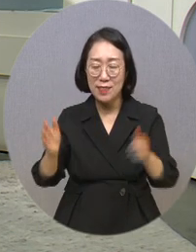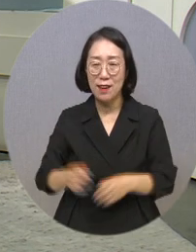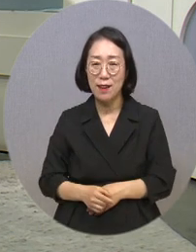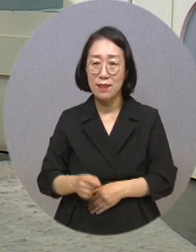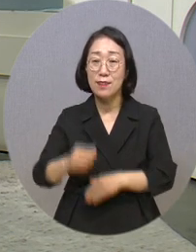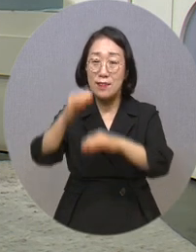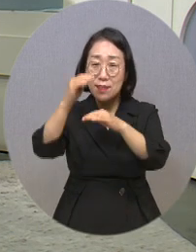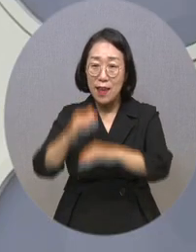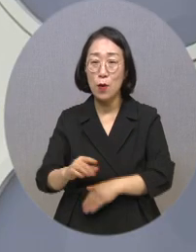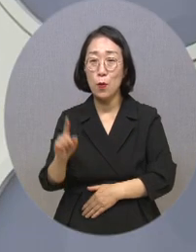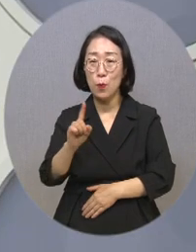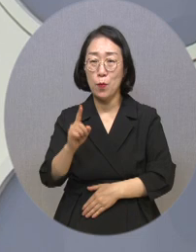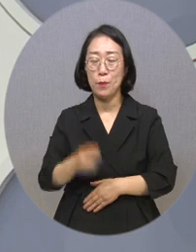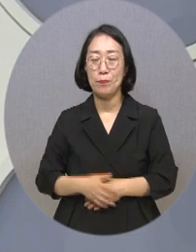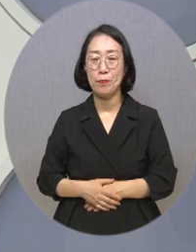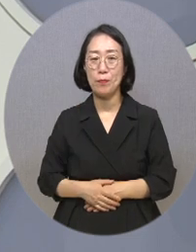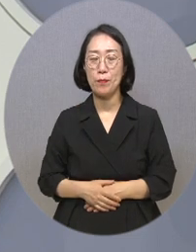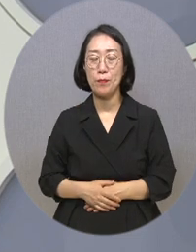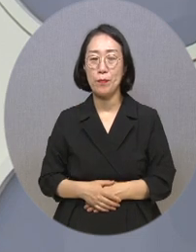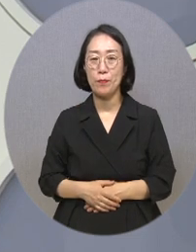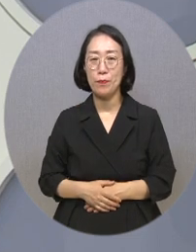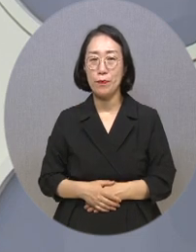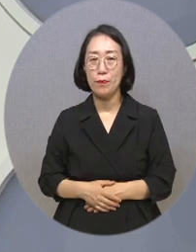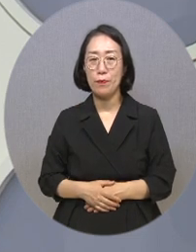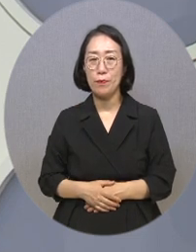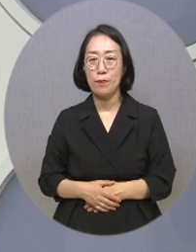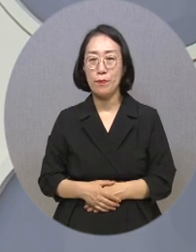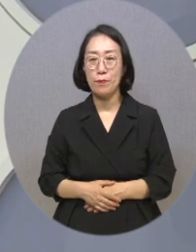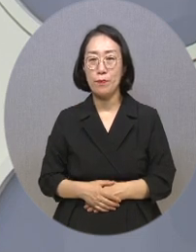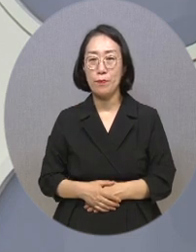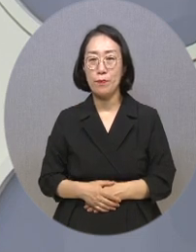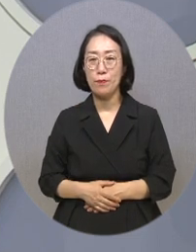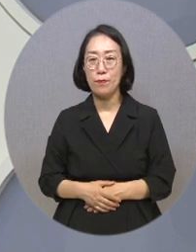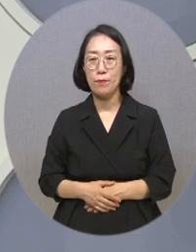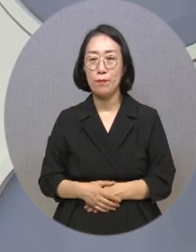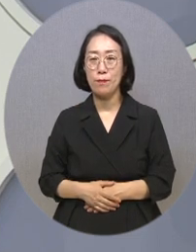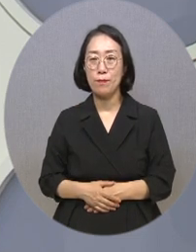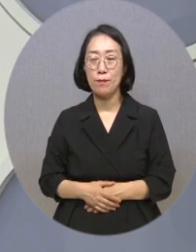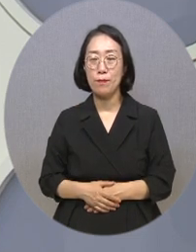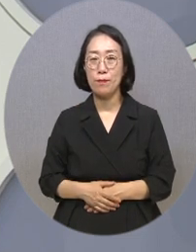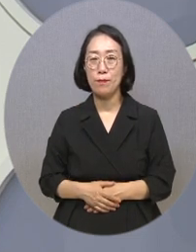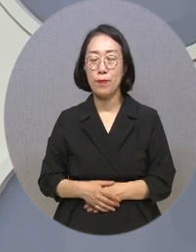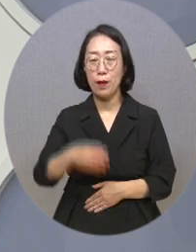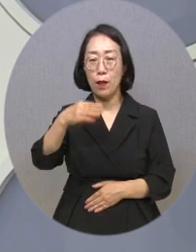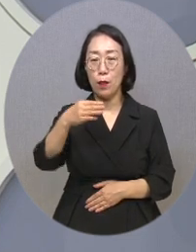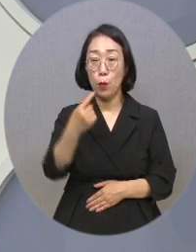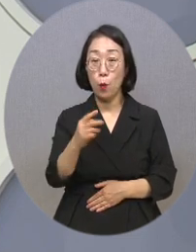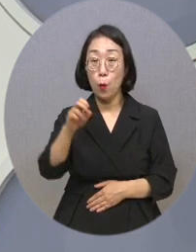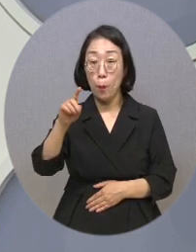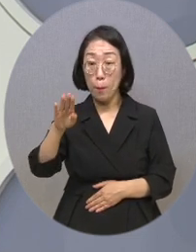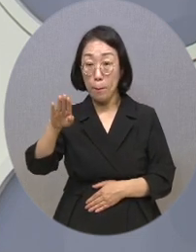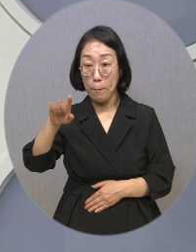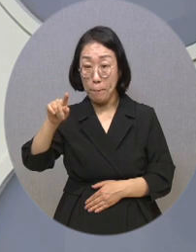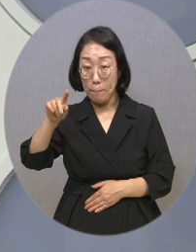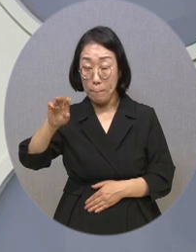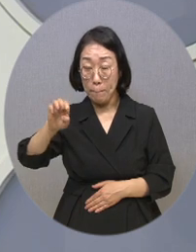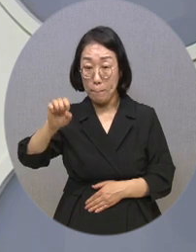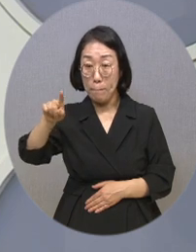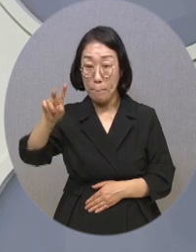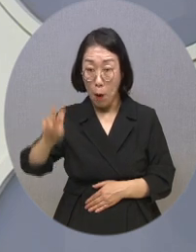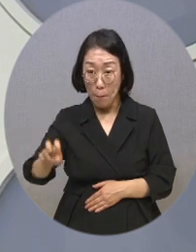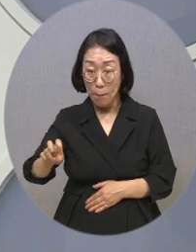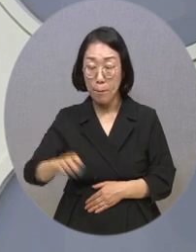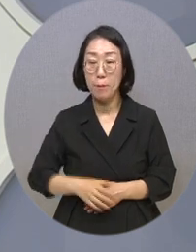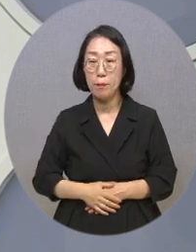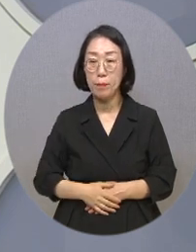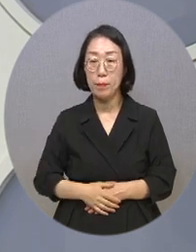하시는 데입니까 거기? 저기 제가 저 그 로펌의 대표 변호사는 저희가 정년이